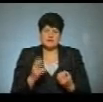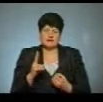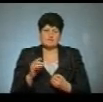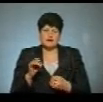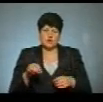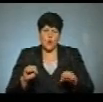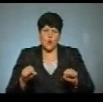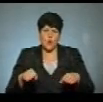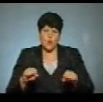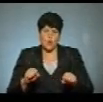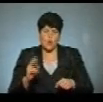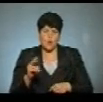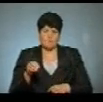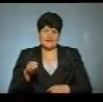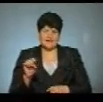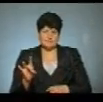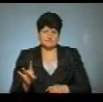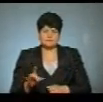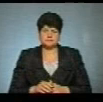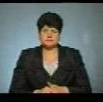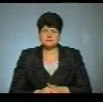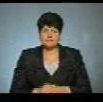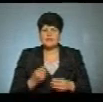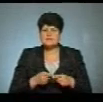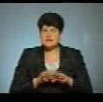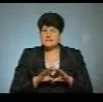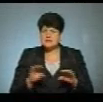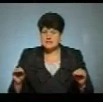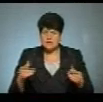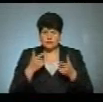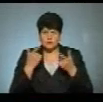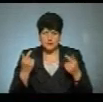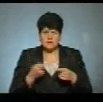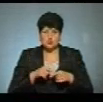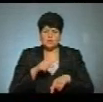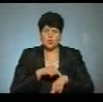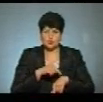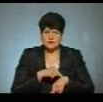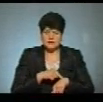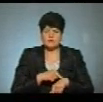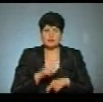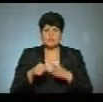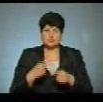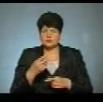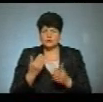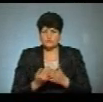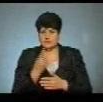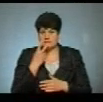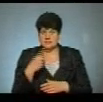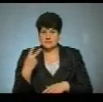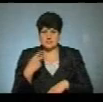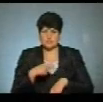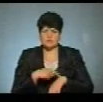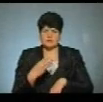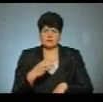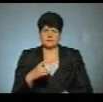квадрокоптер, розповіла Христина Фаціца. Це вся інформація на цю годину. Наступний випуск дивіться вже о 20:30.